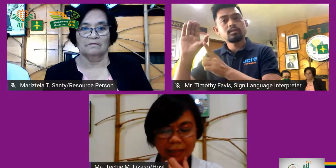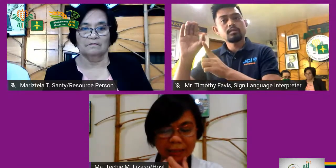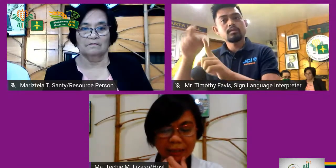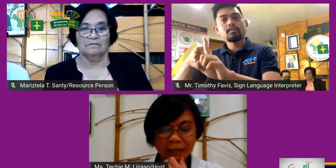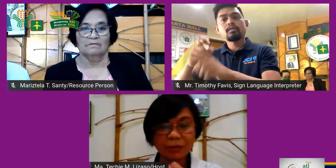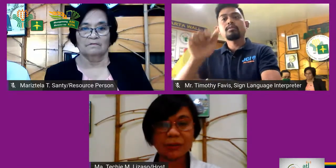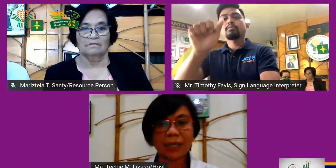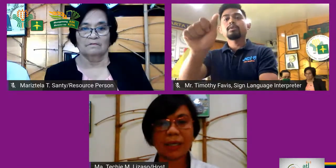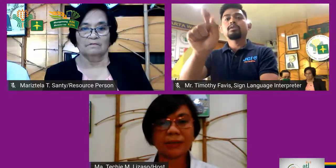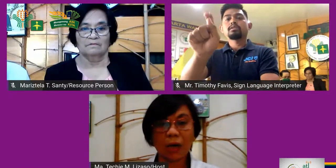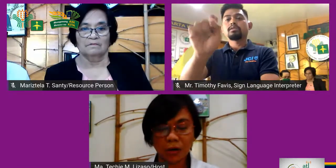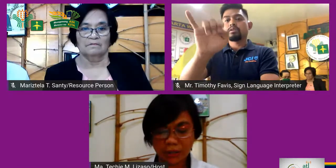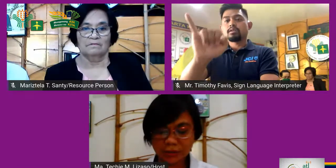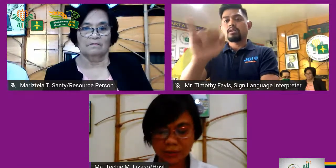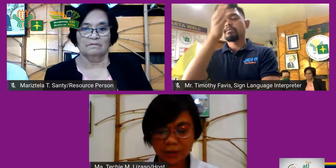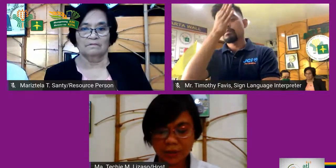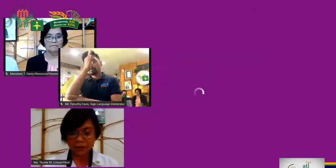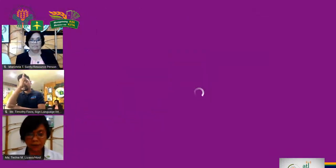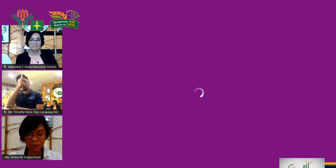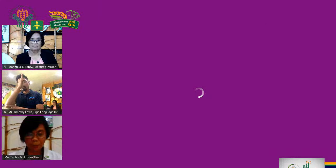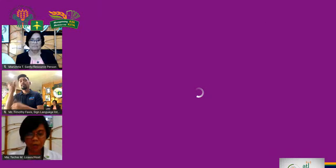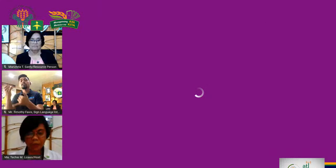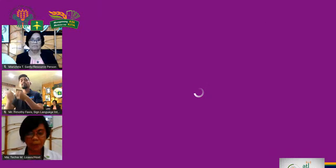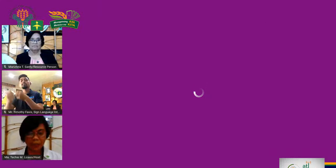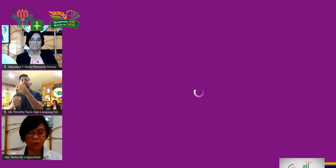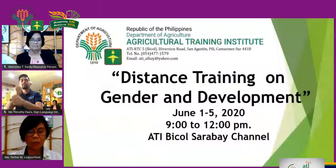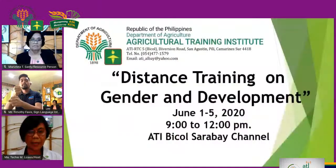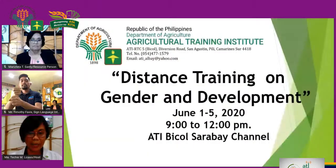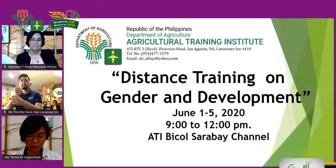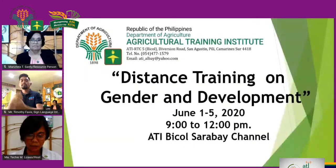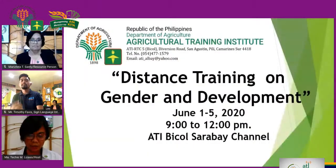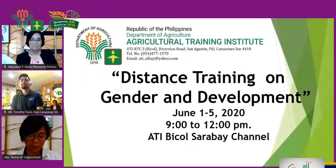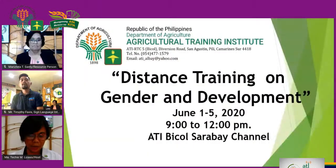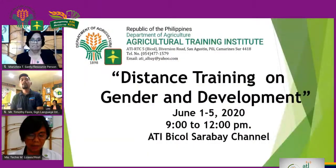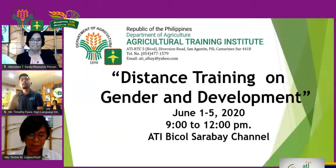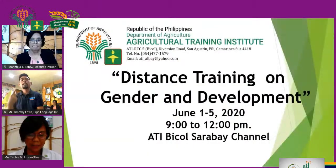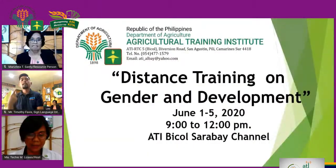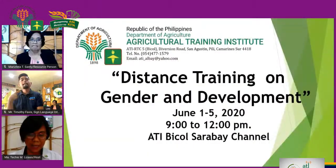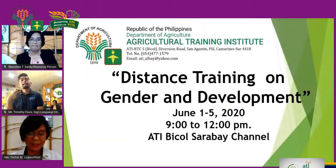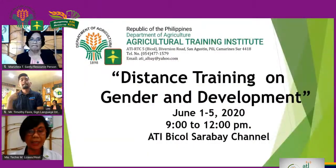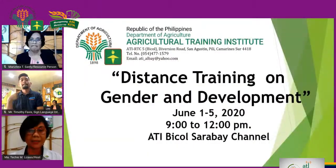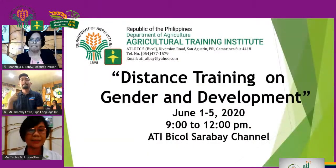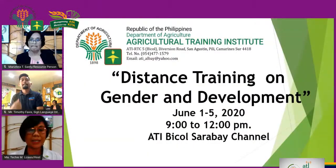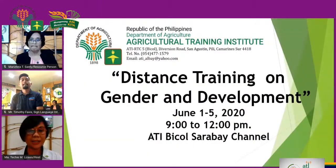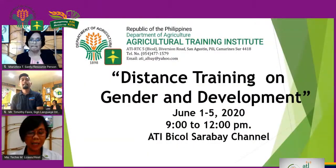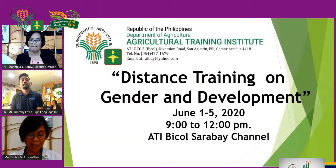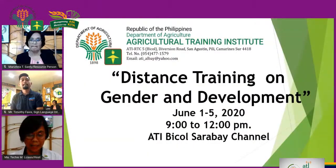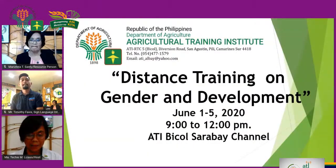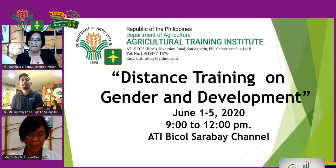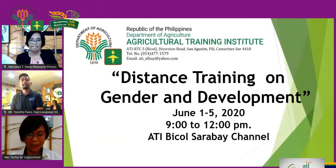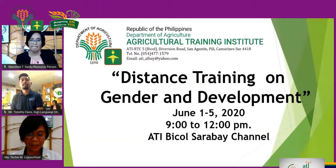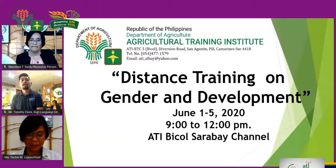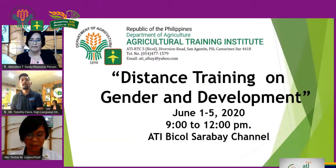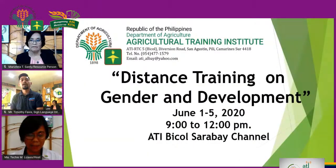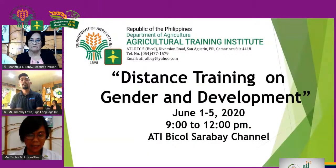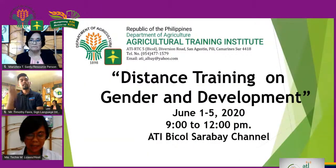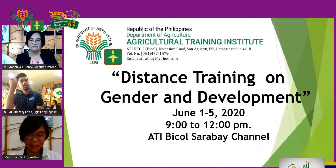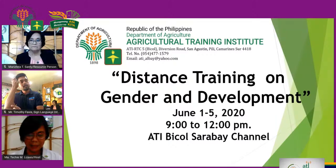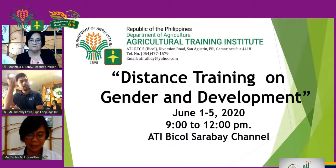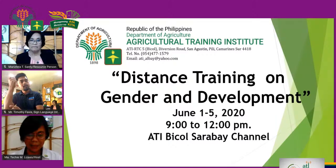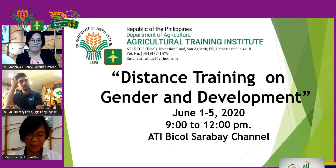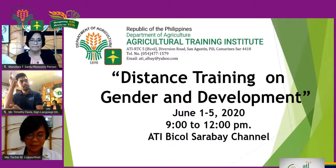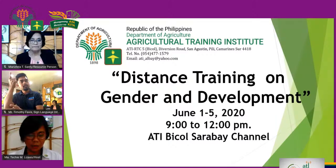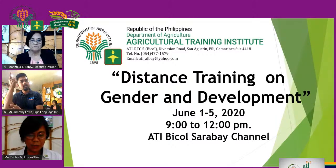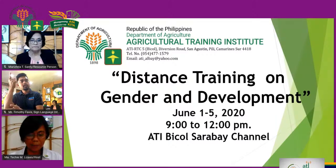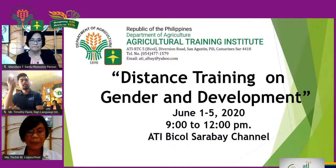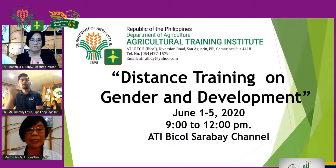ATI ngayong taon. Ito po ay may obhetong maitaas ang antas ng kaalaman at